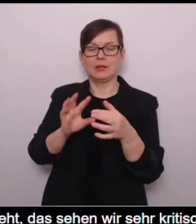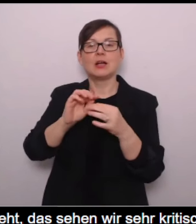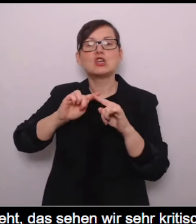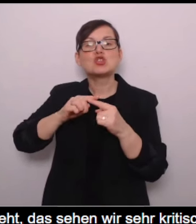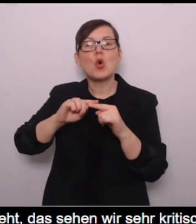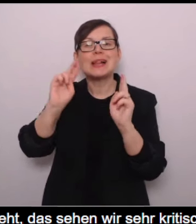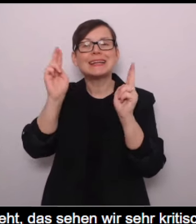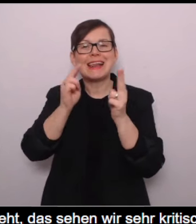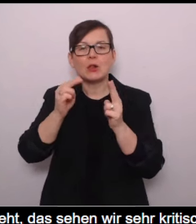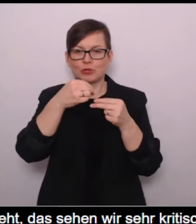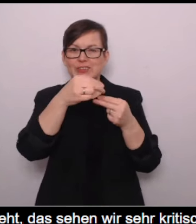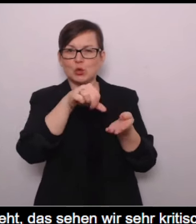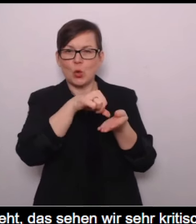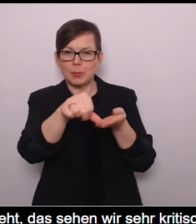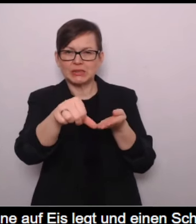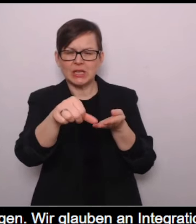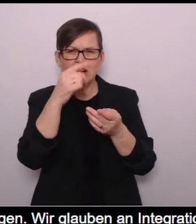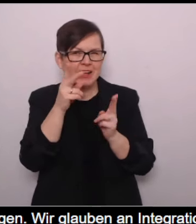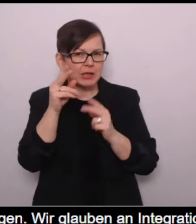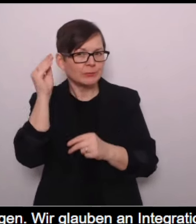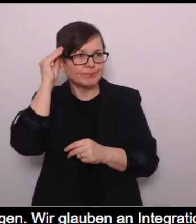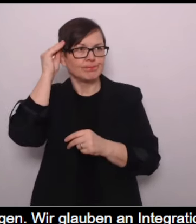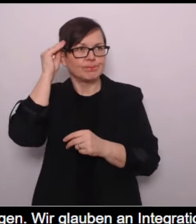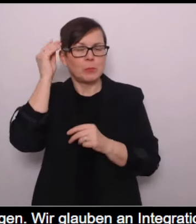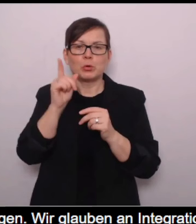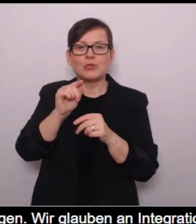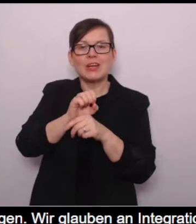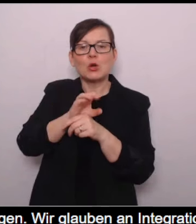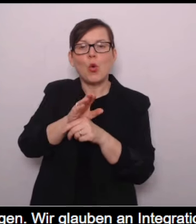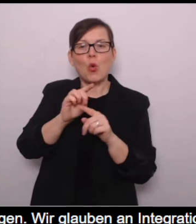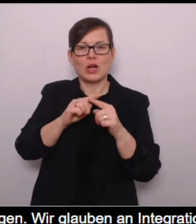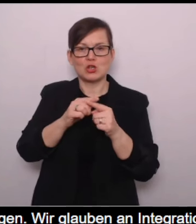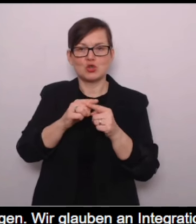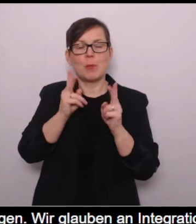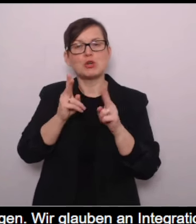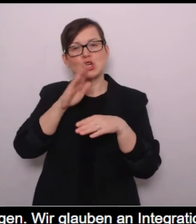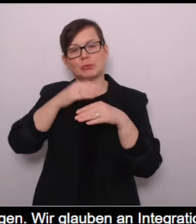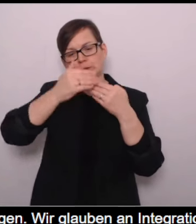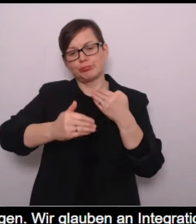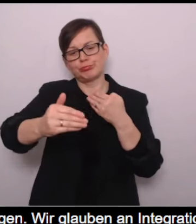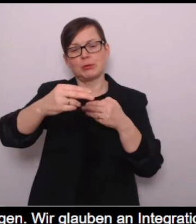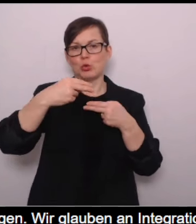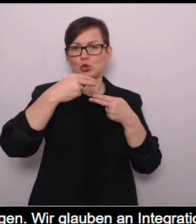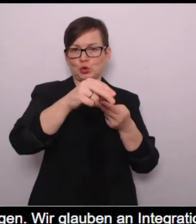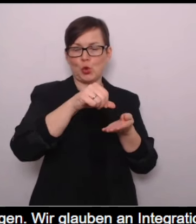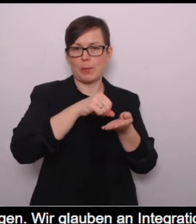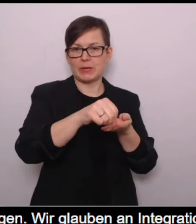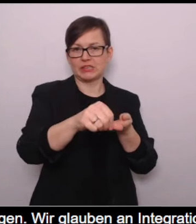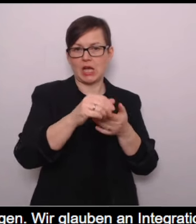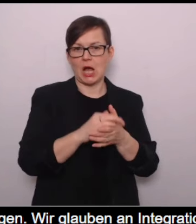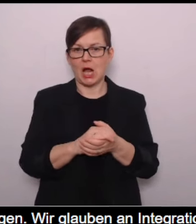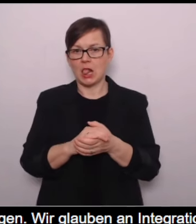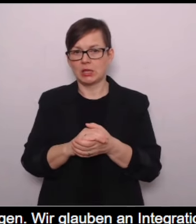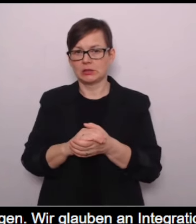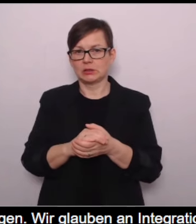Kalenderjahre aufschlüsseln, bitte. Und bei der Schuldentilgung, können Sie nochmal sagen, wenn ich es richtig im Kopf habe, dann müssen ja jedenfalls die